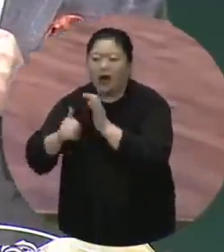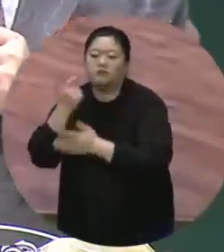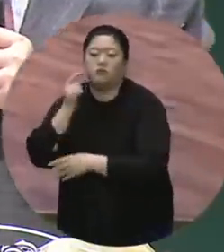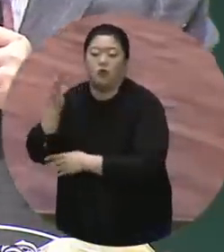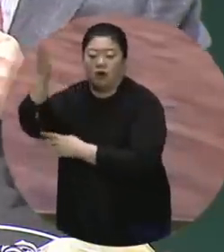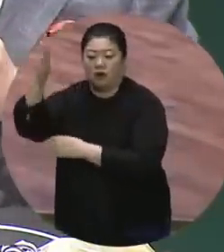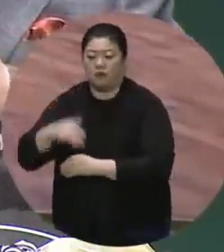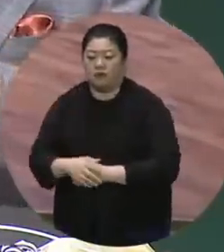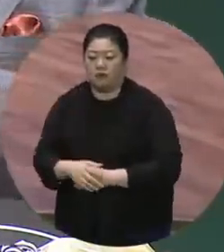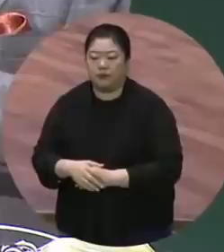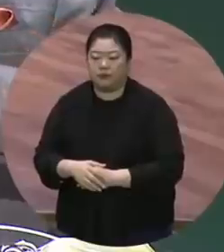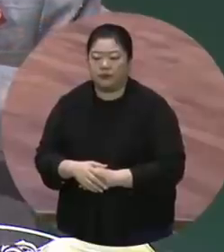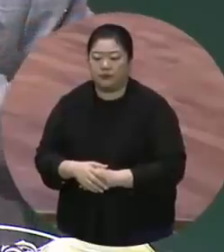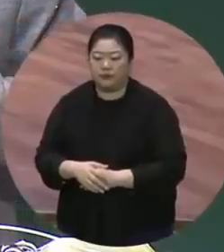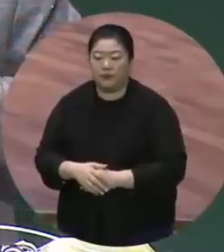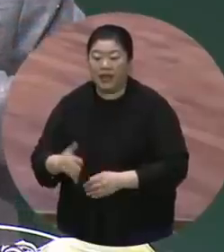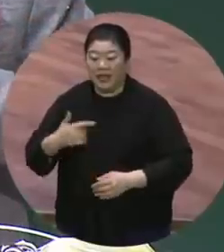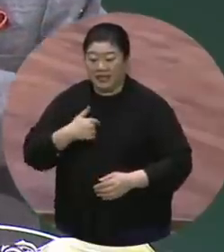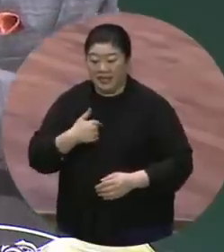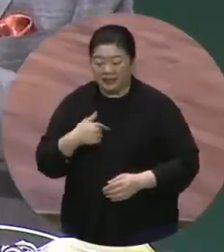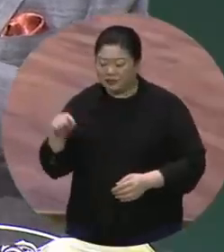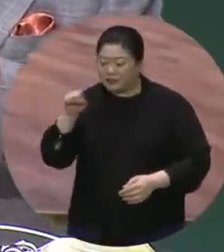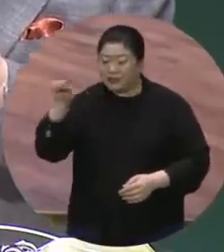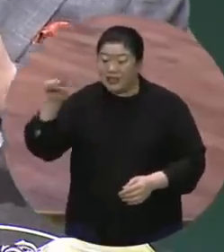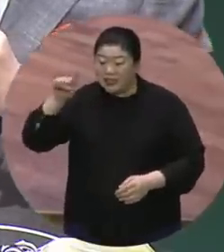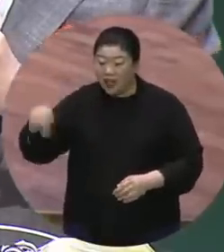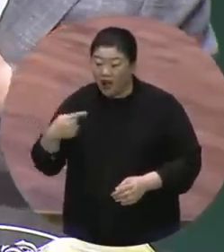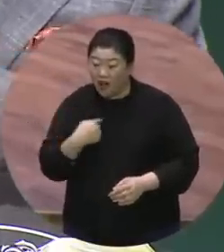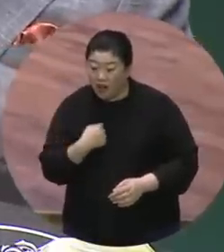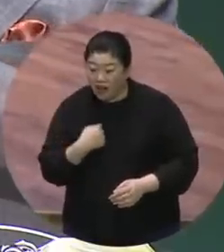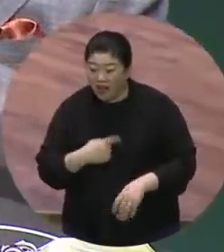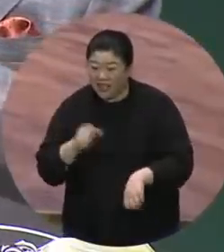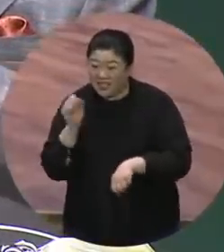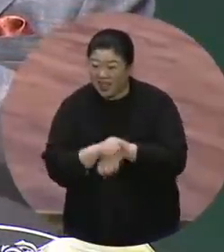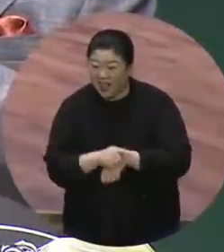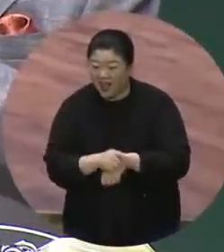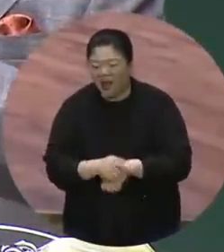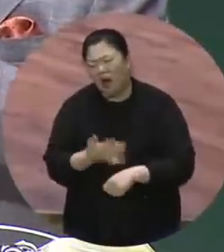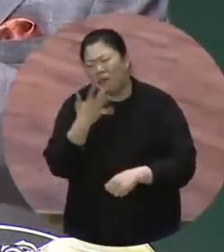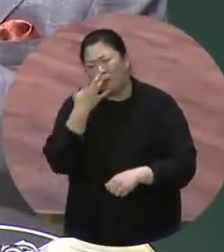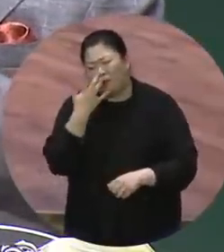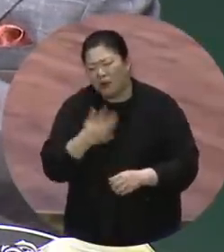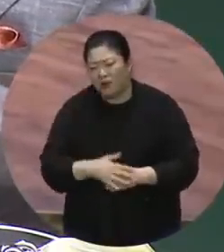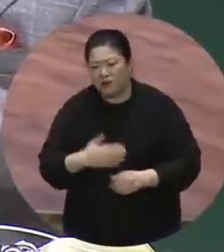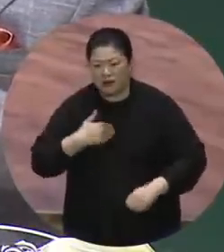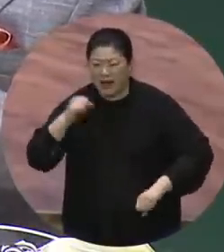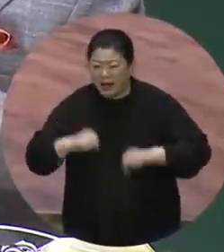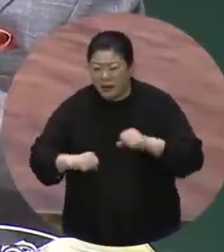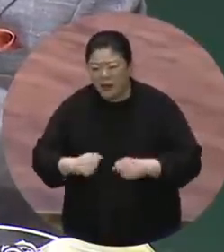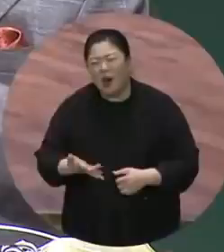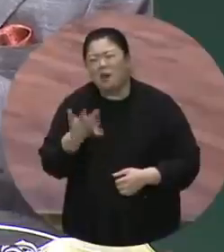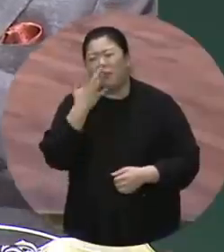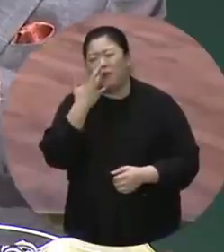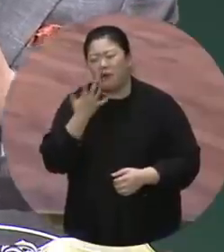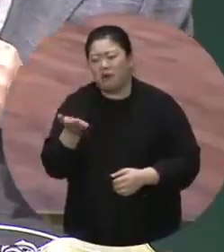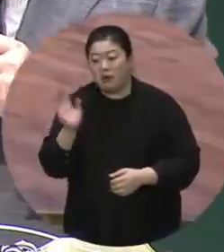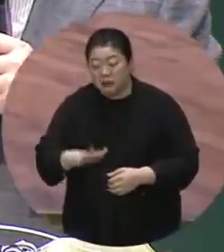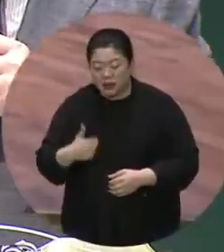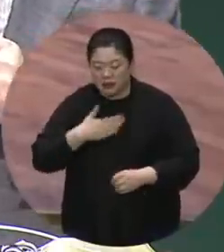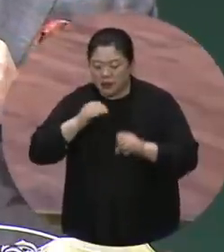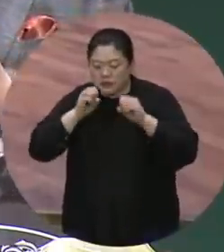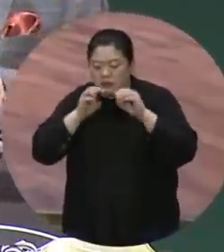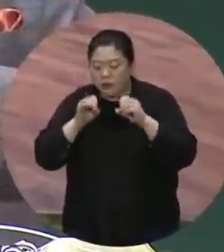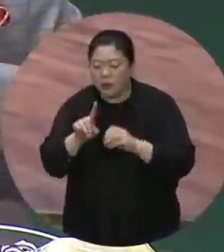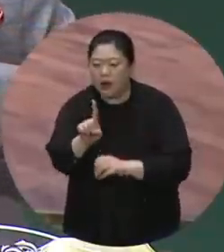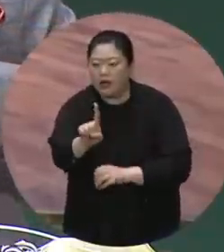아닌데 정은주나 뭐 성격이나 인격 별거 아닌데 그분을 통해서 하나님이 영광을 받으셨다.